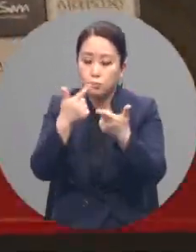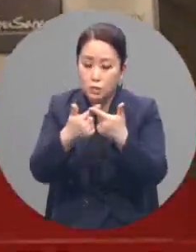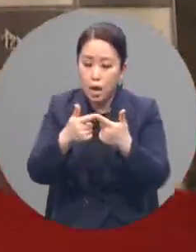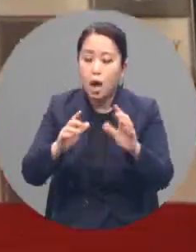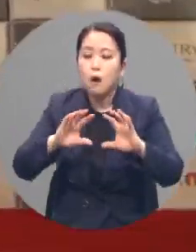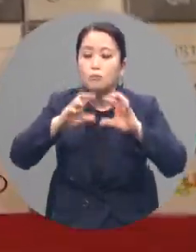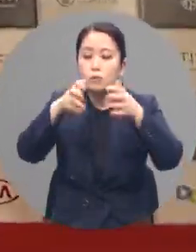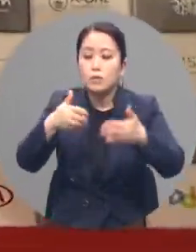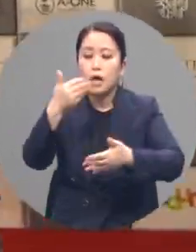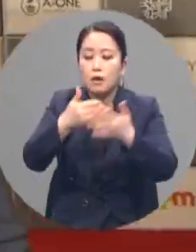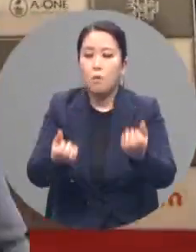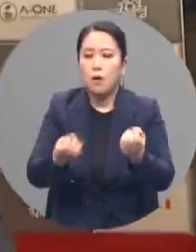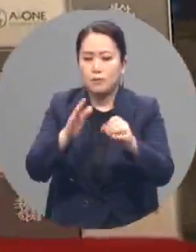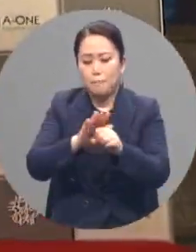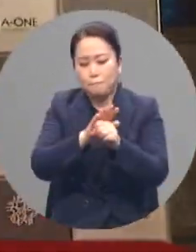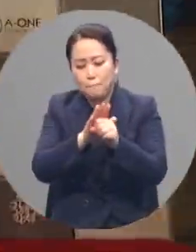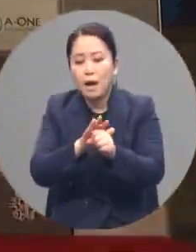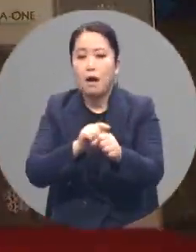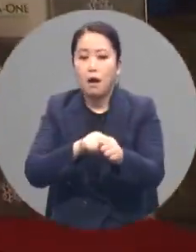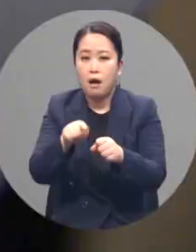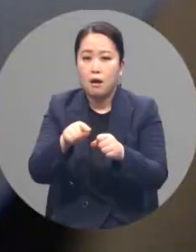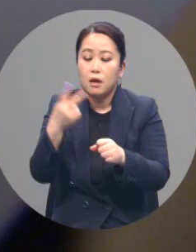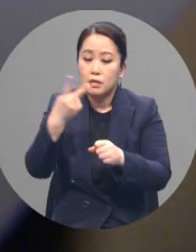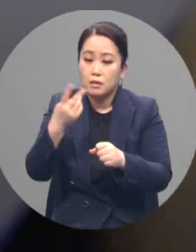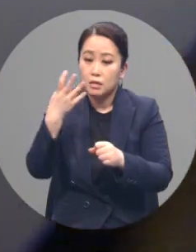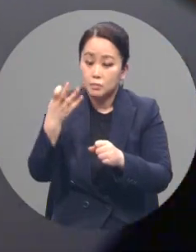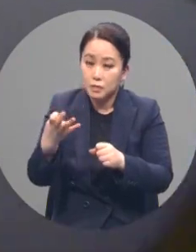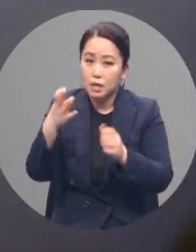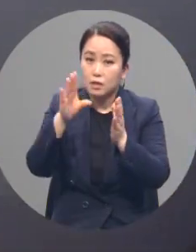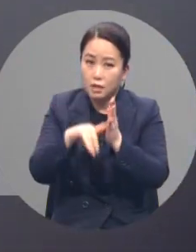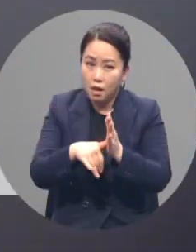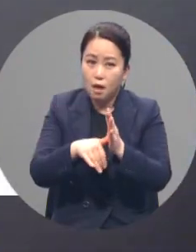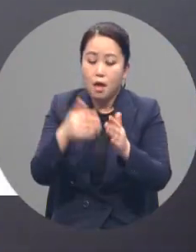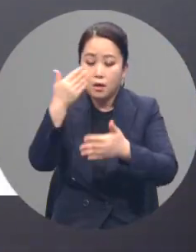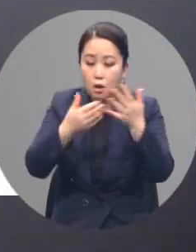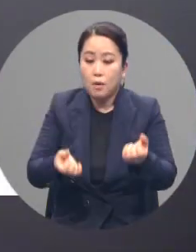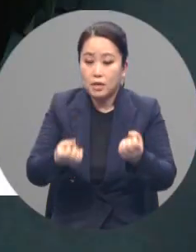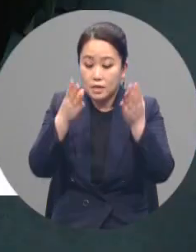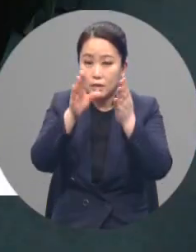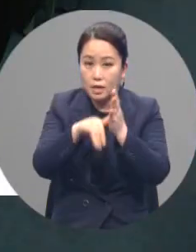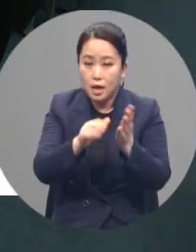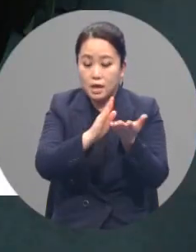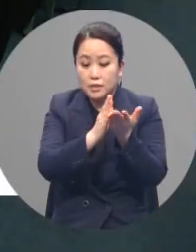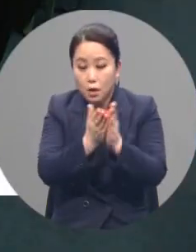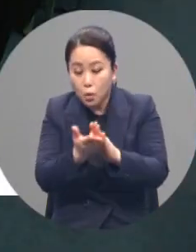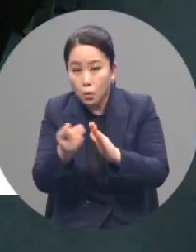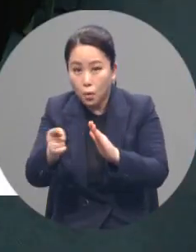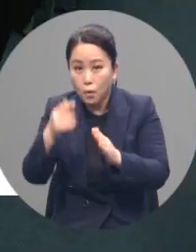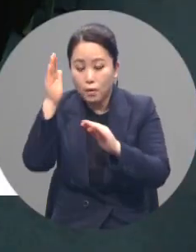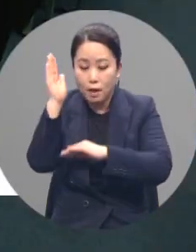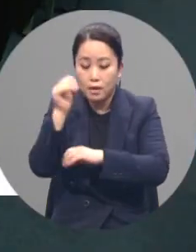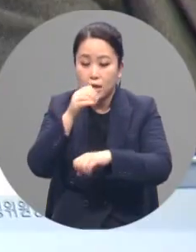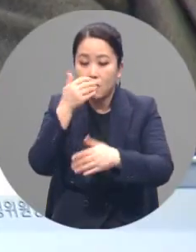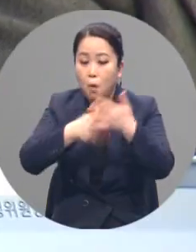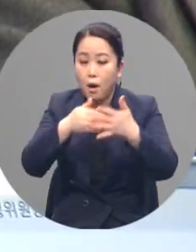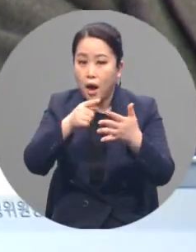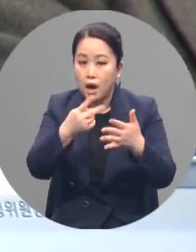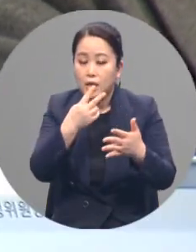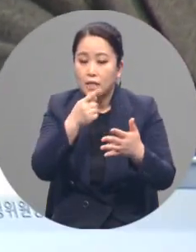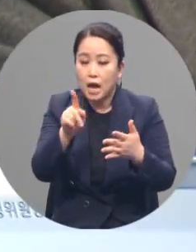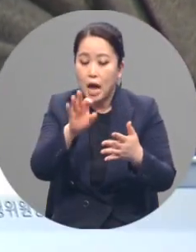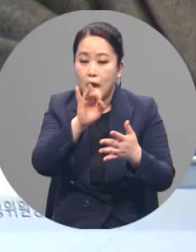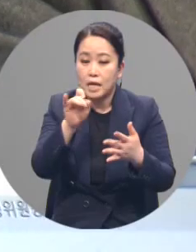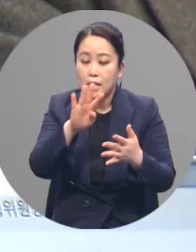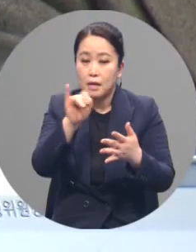사랑했습니다. 지난 2014년 영화제에서 세월호 참사를 다룬 다이빙벨이 상영된 뒤 영화제가